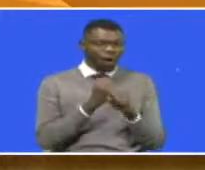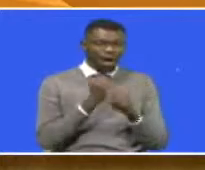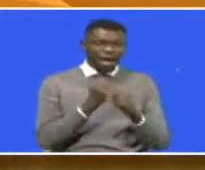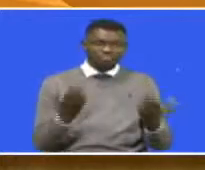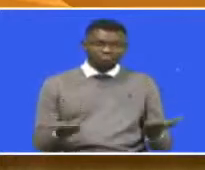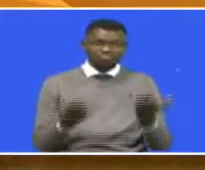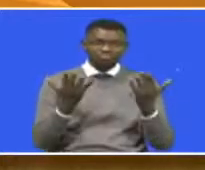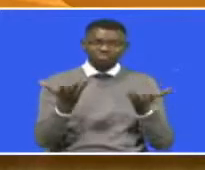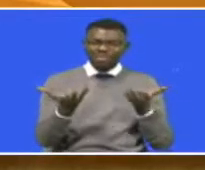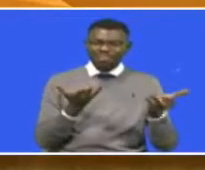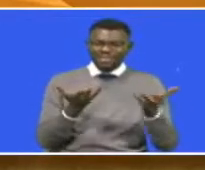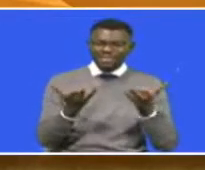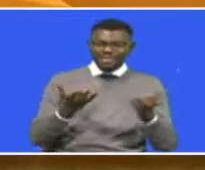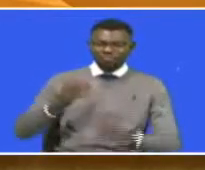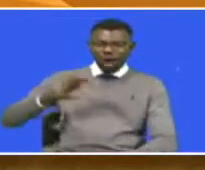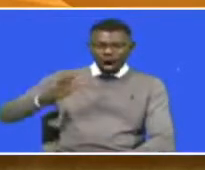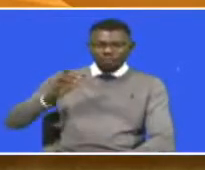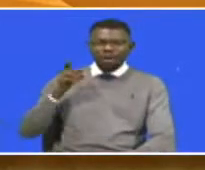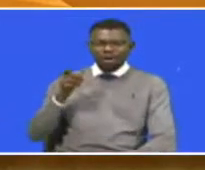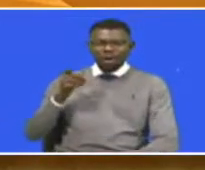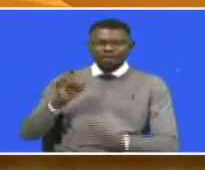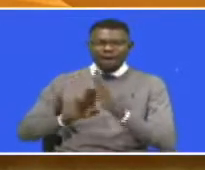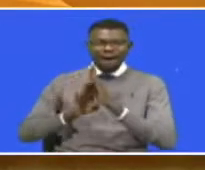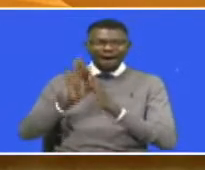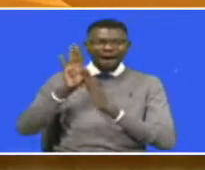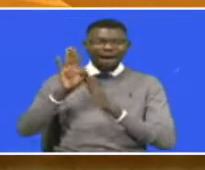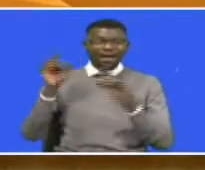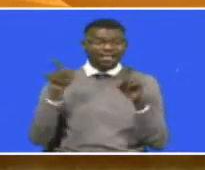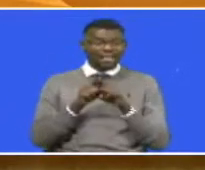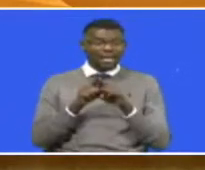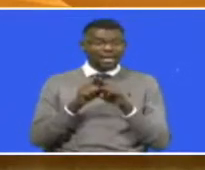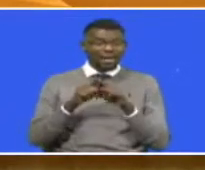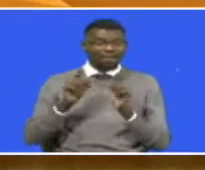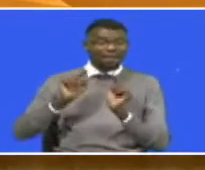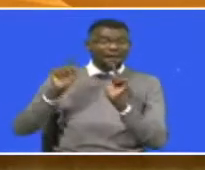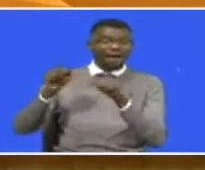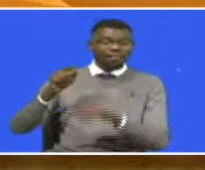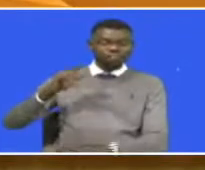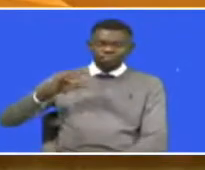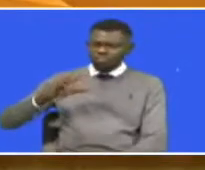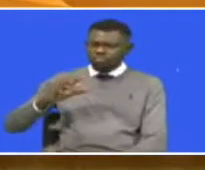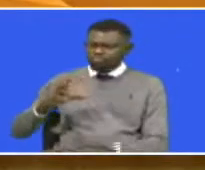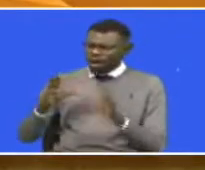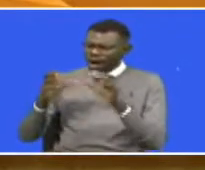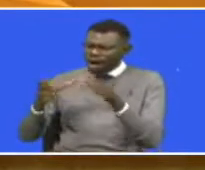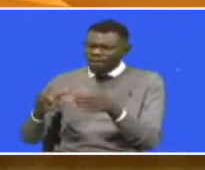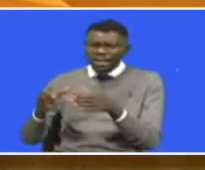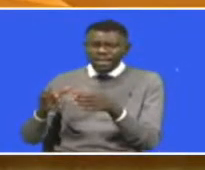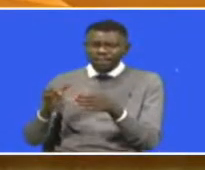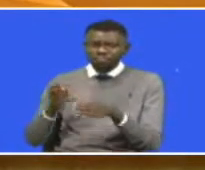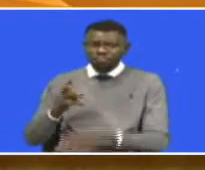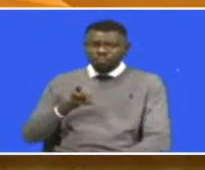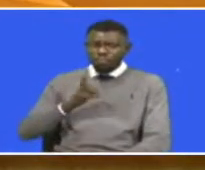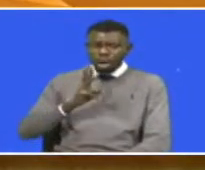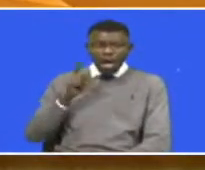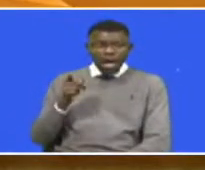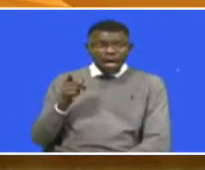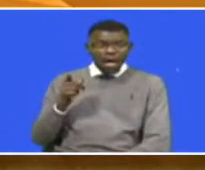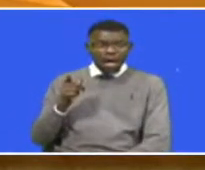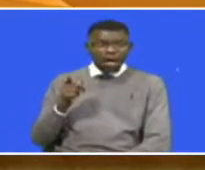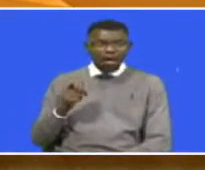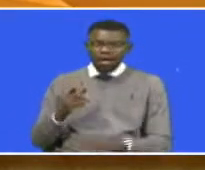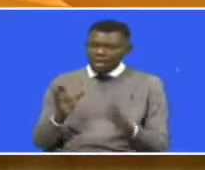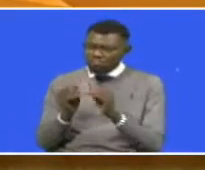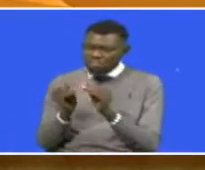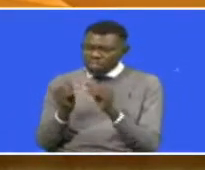na maendeleo katika kaunti hiyo. Aidha, Orlando Liomo alizuru kampuni ya usambazaji wa maji ya Eldoas mjini Eldoret ambapo walifanya